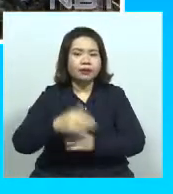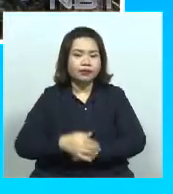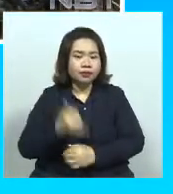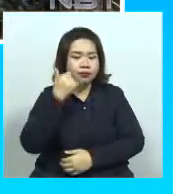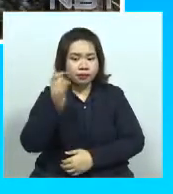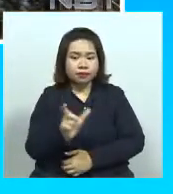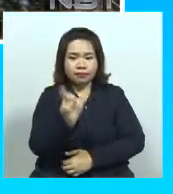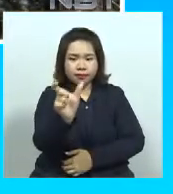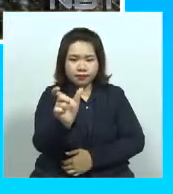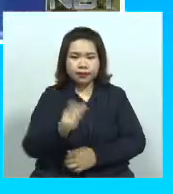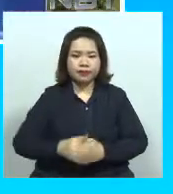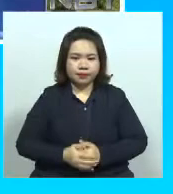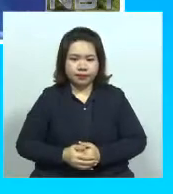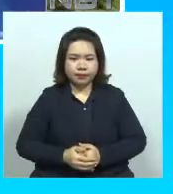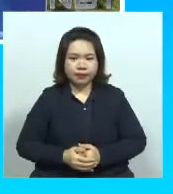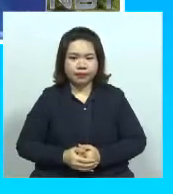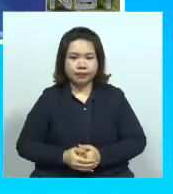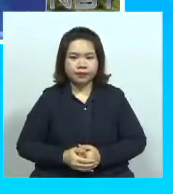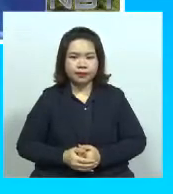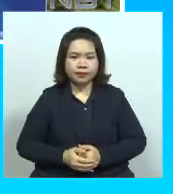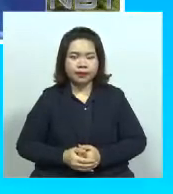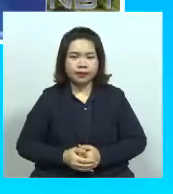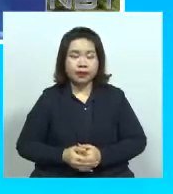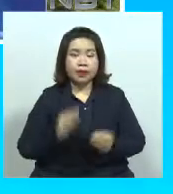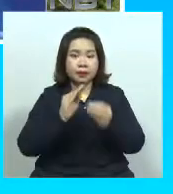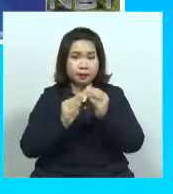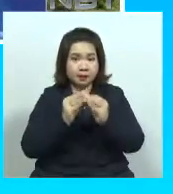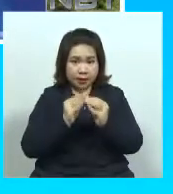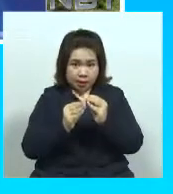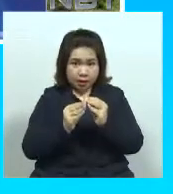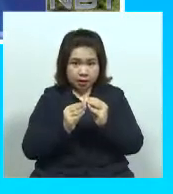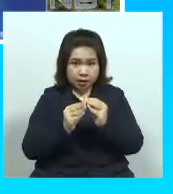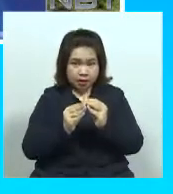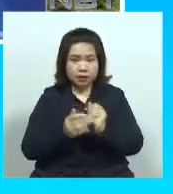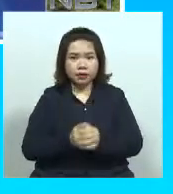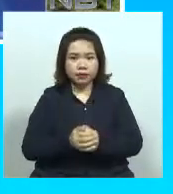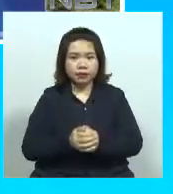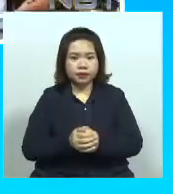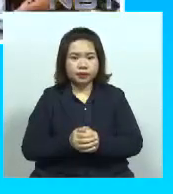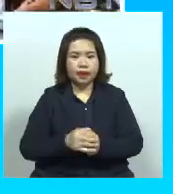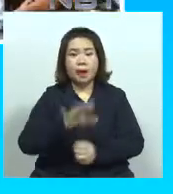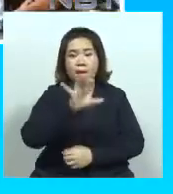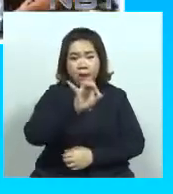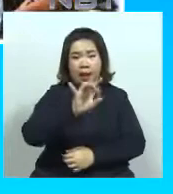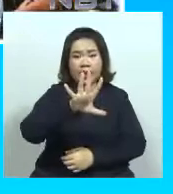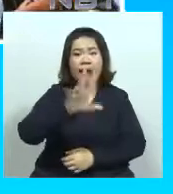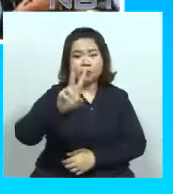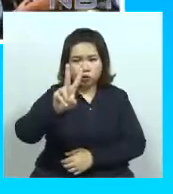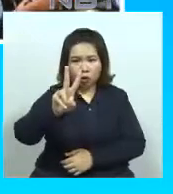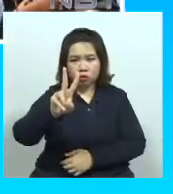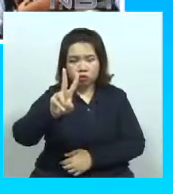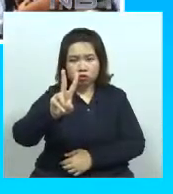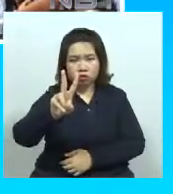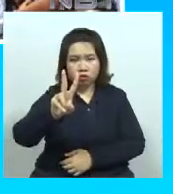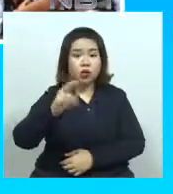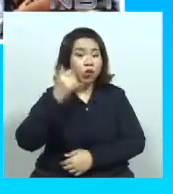ตแจ้งไว้ตรงนี้เลยได้ไหมครับ เชิญค่ะเชิญค่ะ ครับหมายเลขarea code คือ852นะครับแล้วก็หม